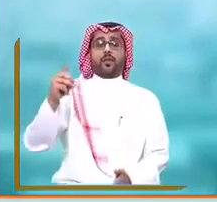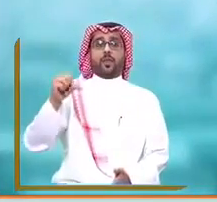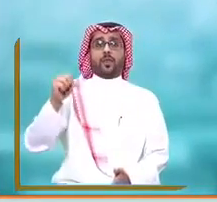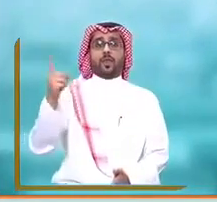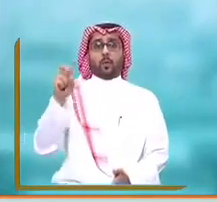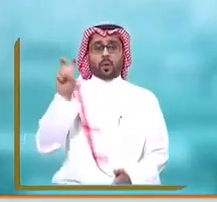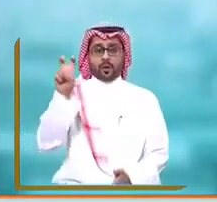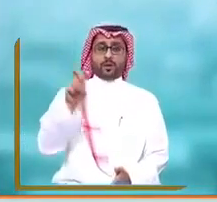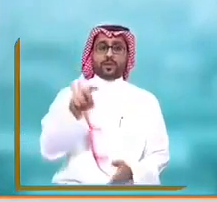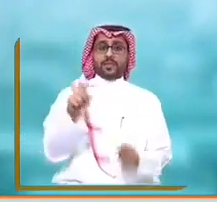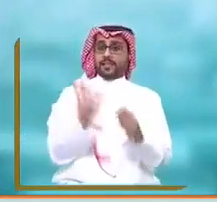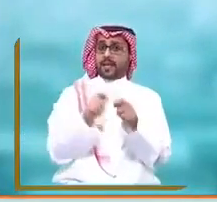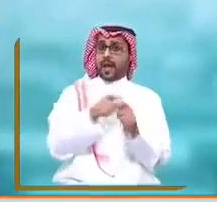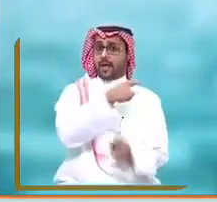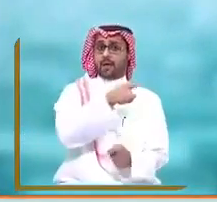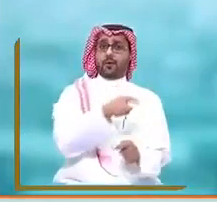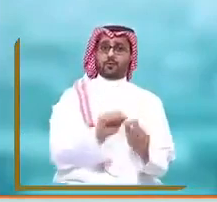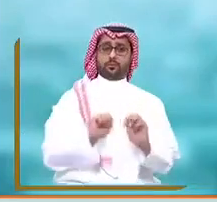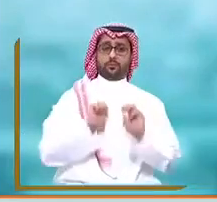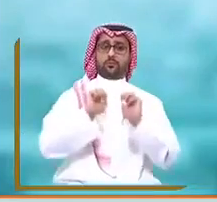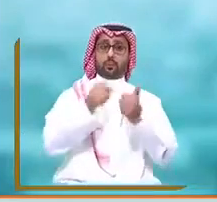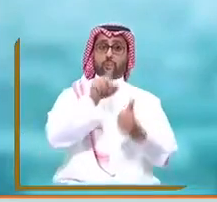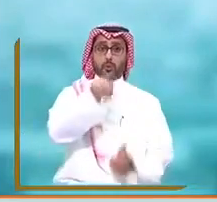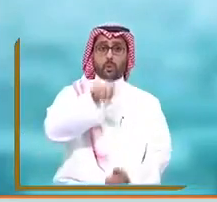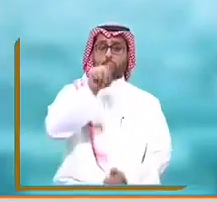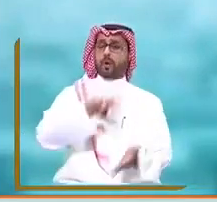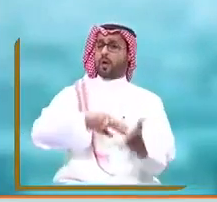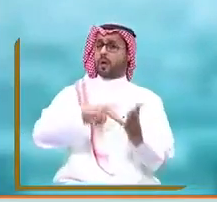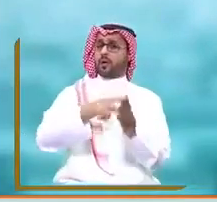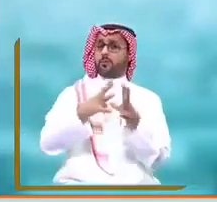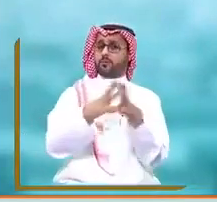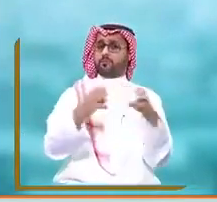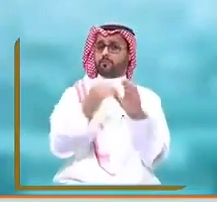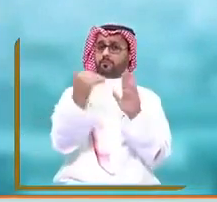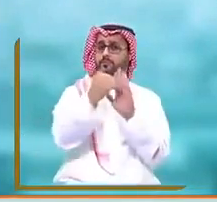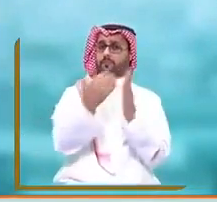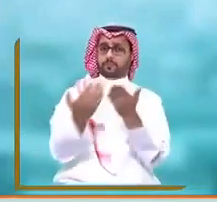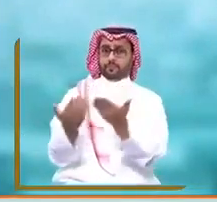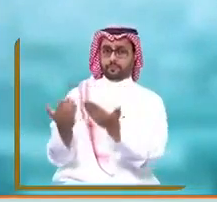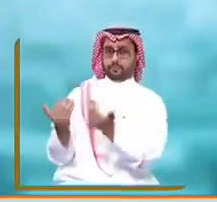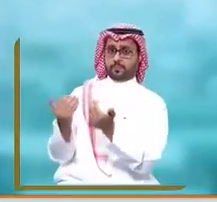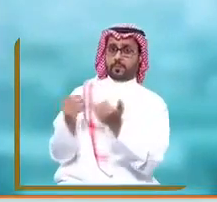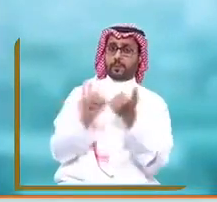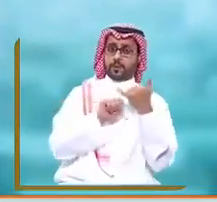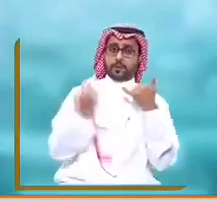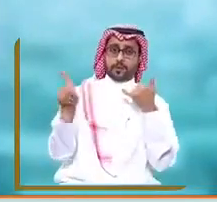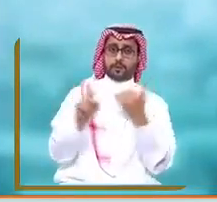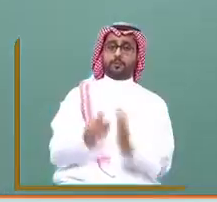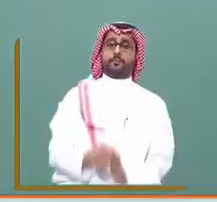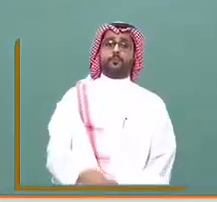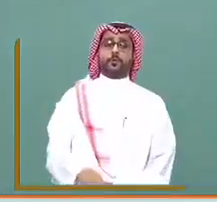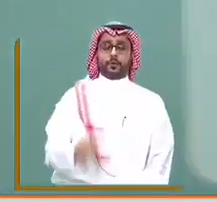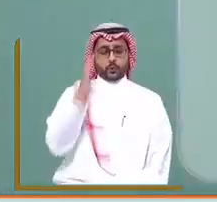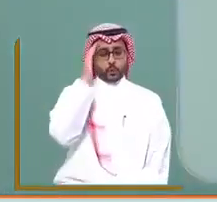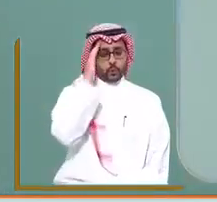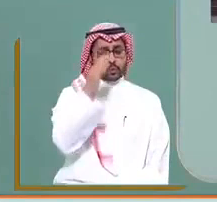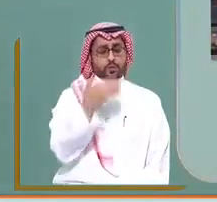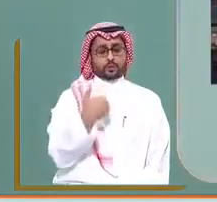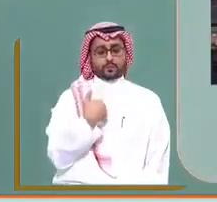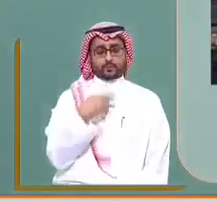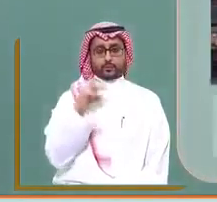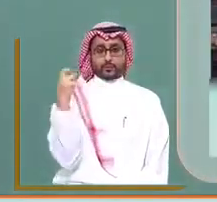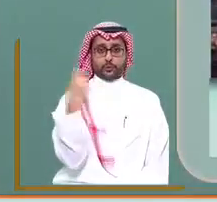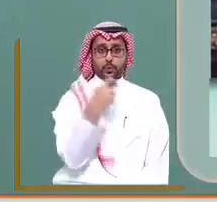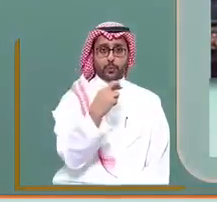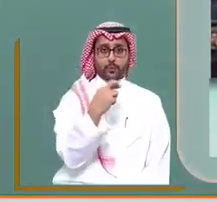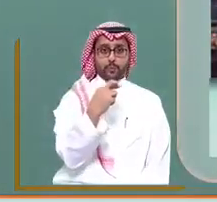وعن دوره والذي دشن هذا اليوم. مساء الخير، شكرا على الاستضافة. طبعا